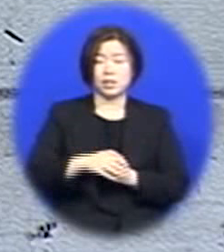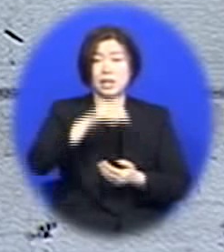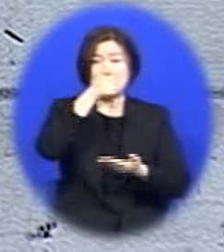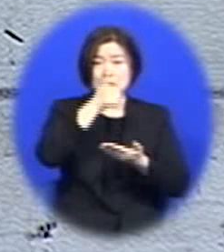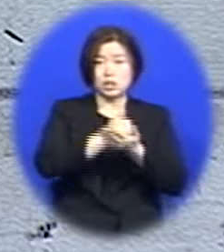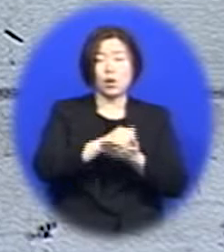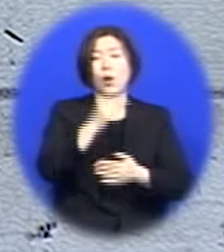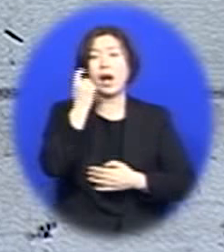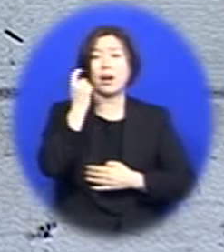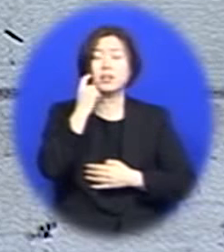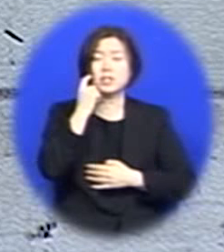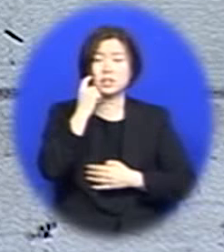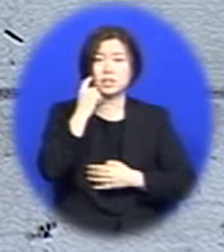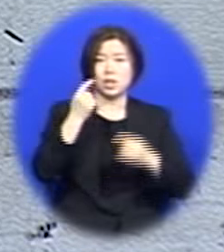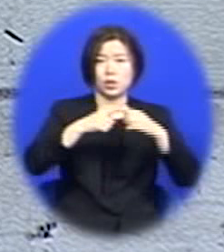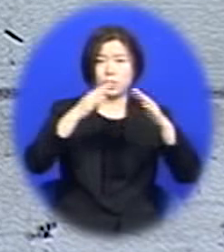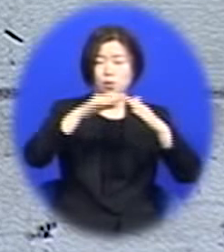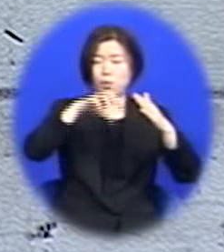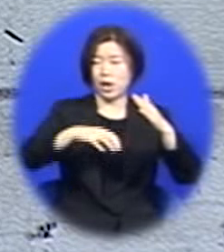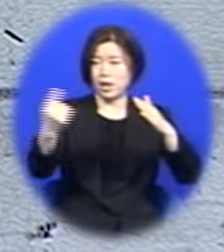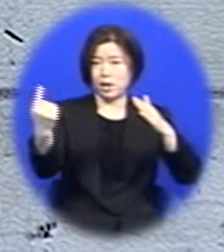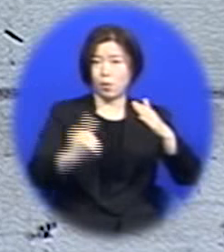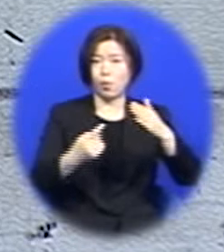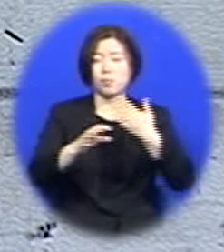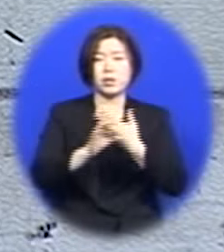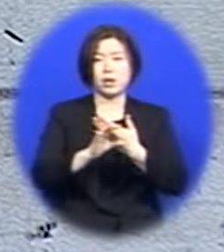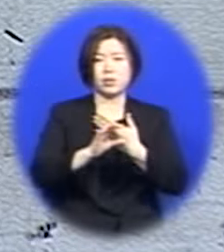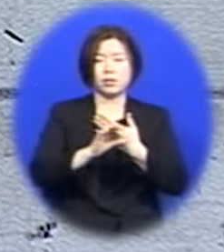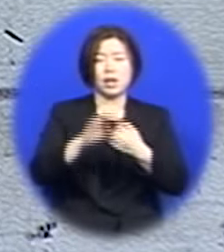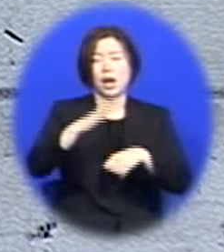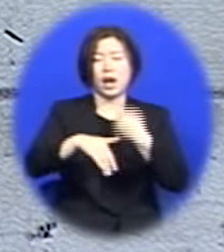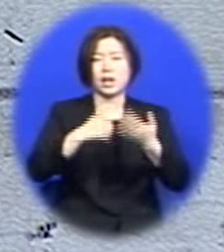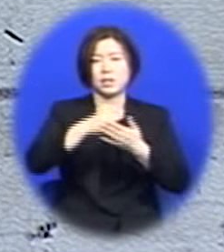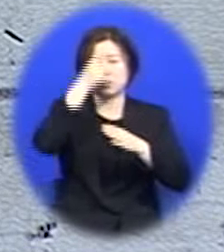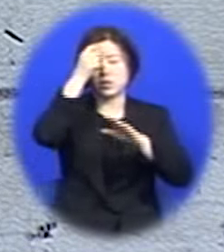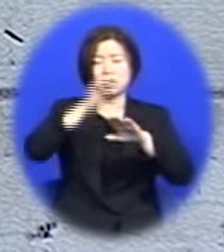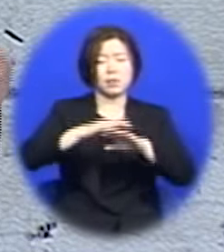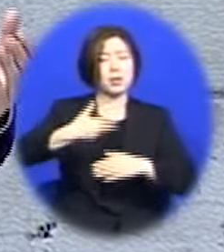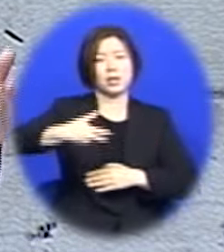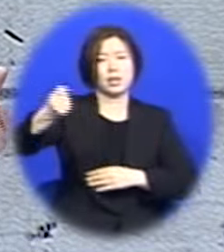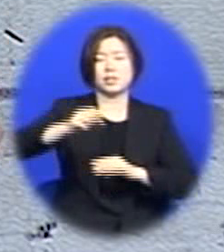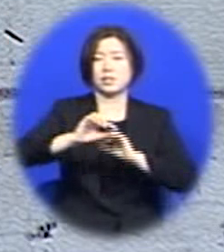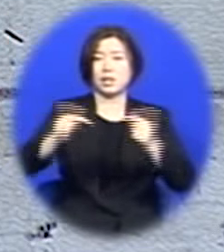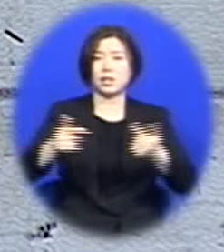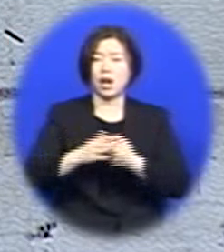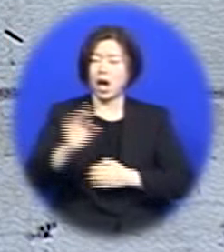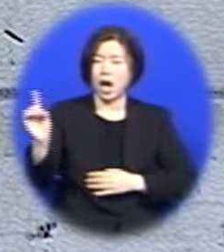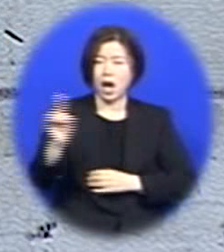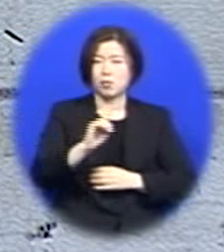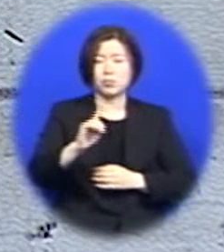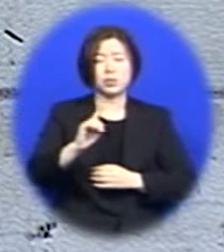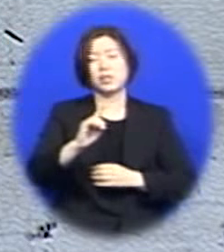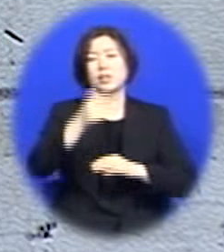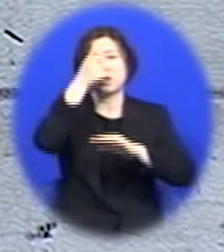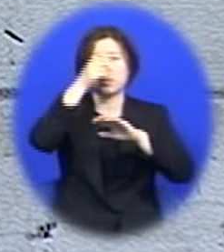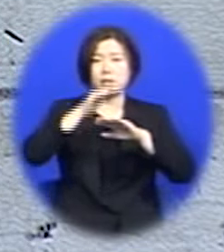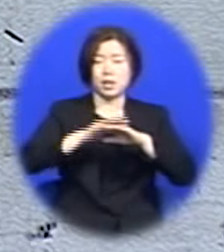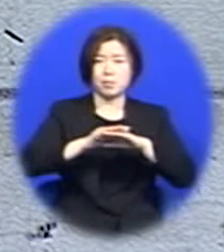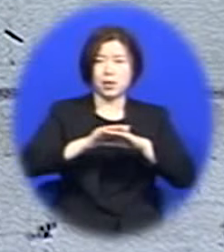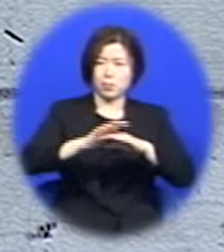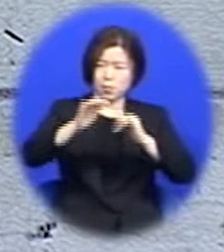죄와 거짓이 교회에 들어오면 하나님 예배 안 받으십니다. 아무리 거창하게, 정말